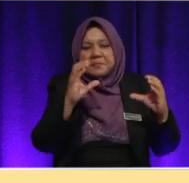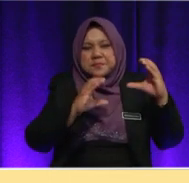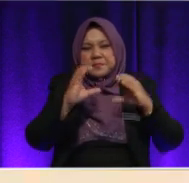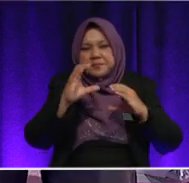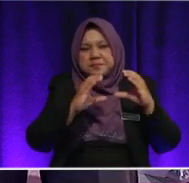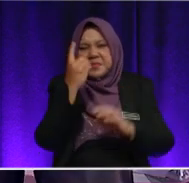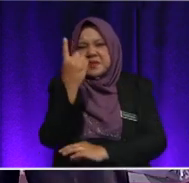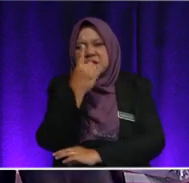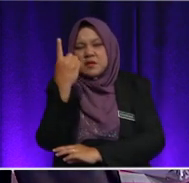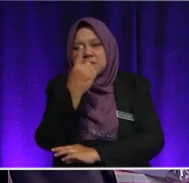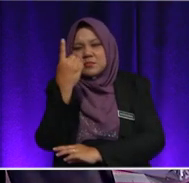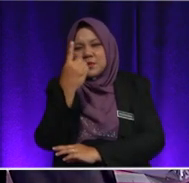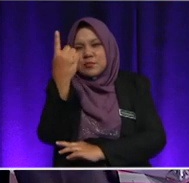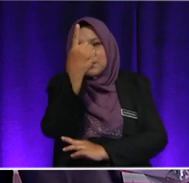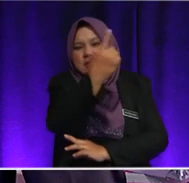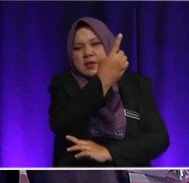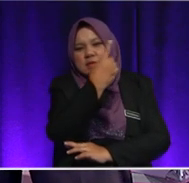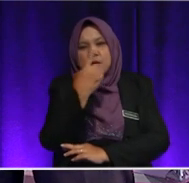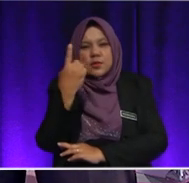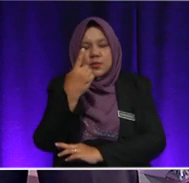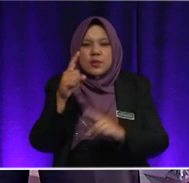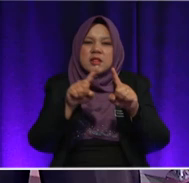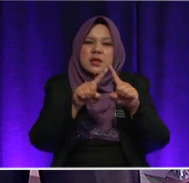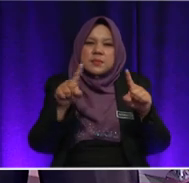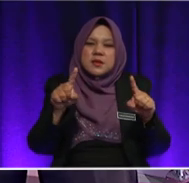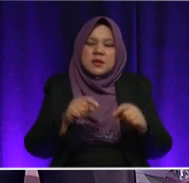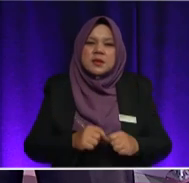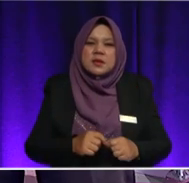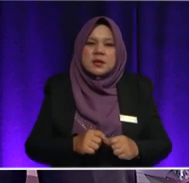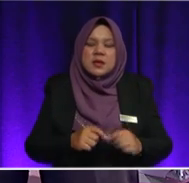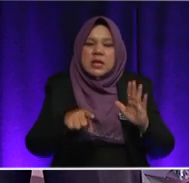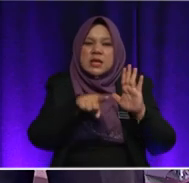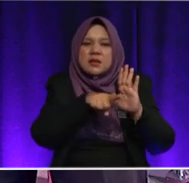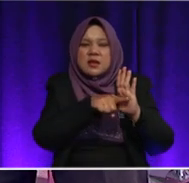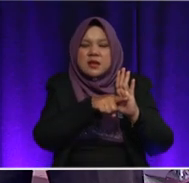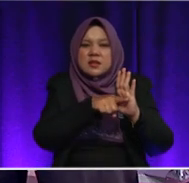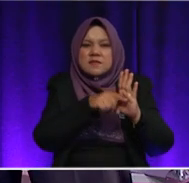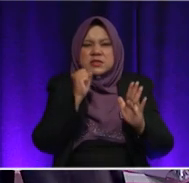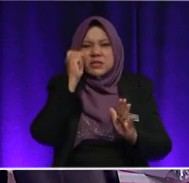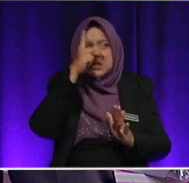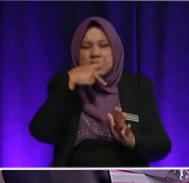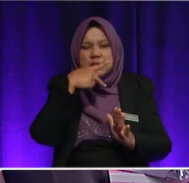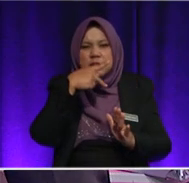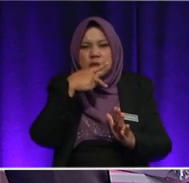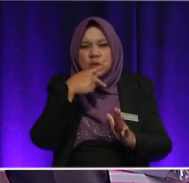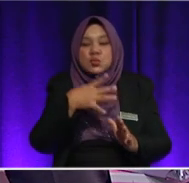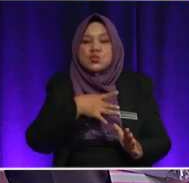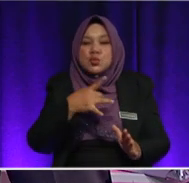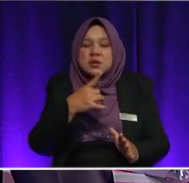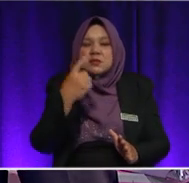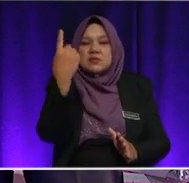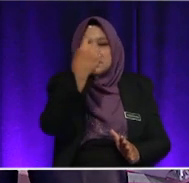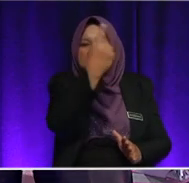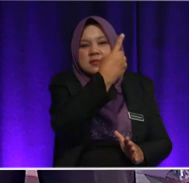selalu Pusing Pusing Pusing Pusing Pusing tapi yang negatif dari pada sikap kita yang suka meronde-ronde